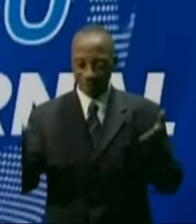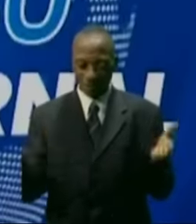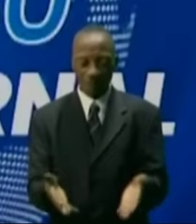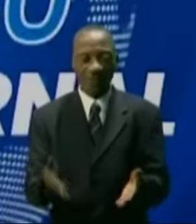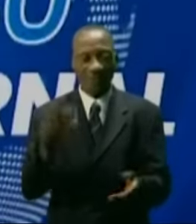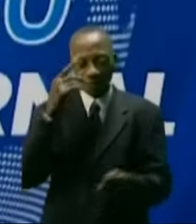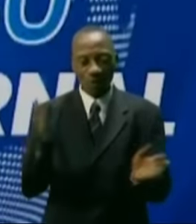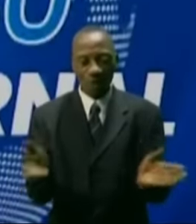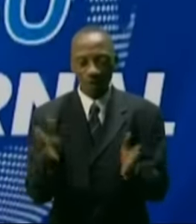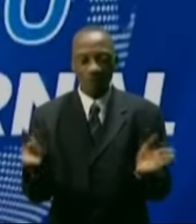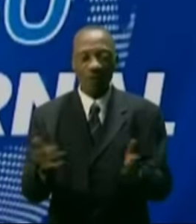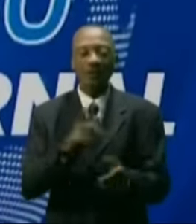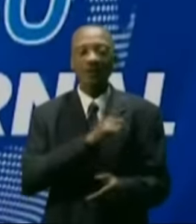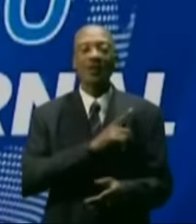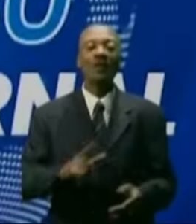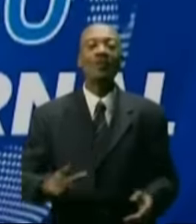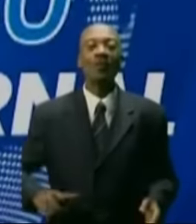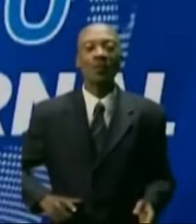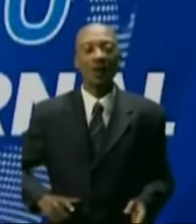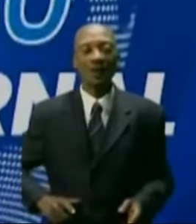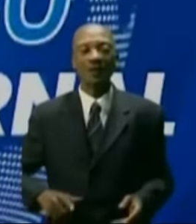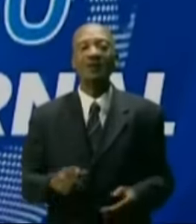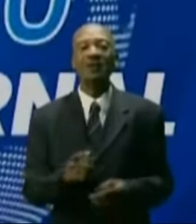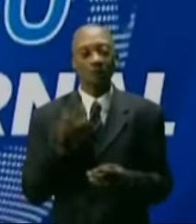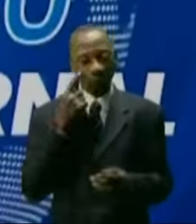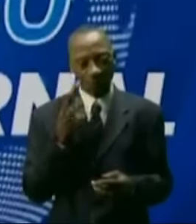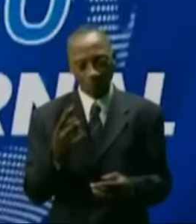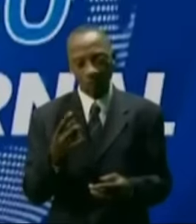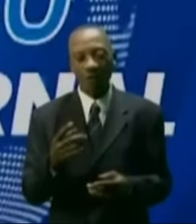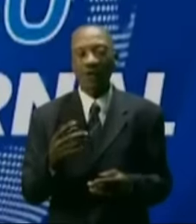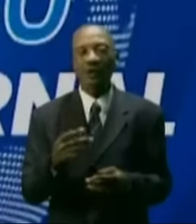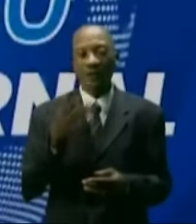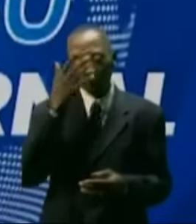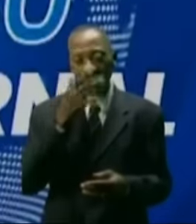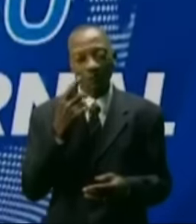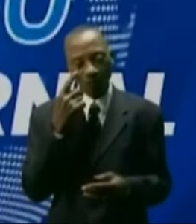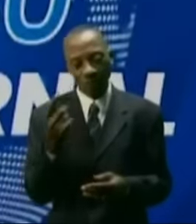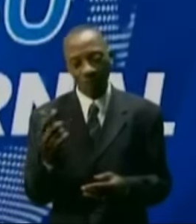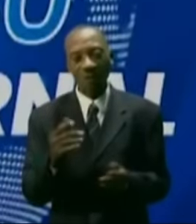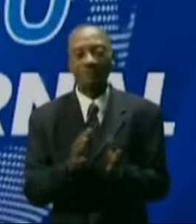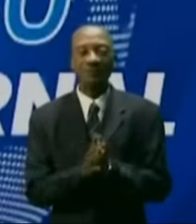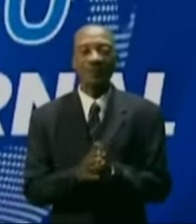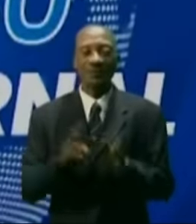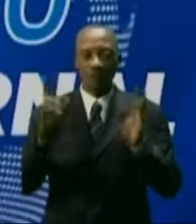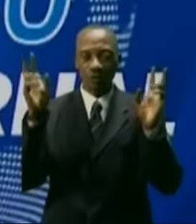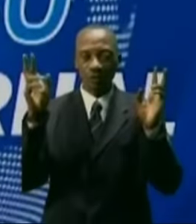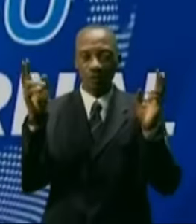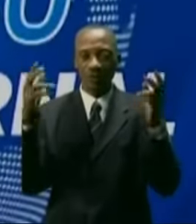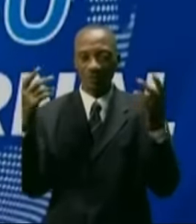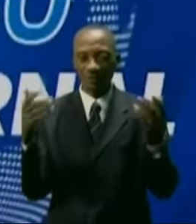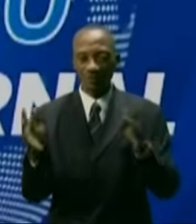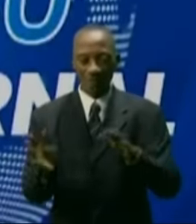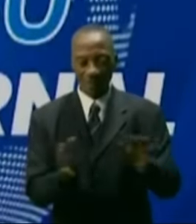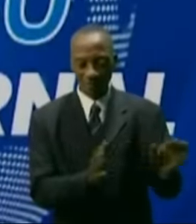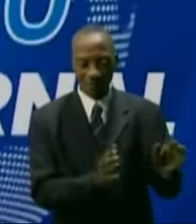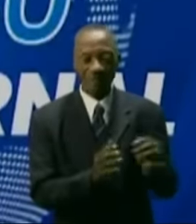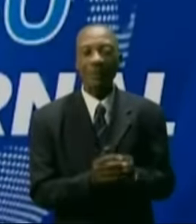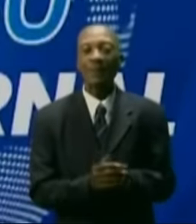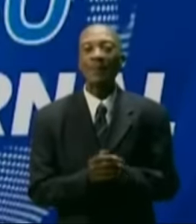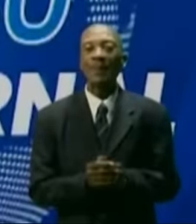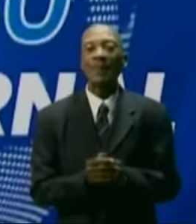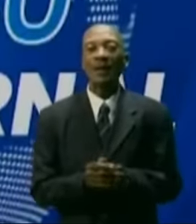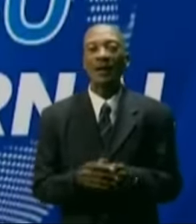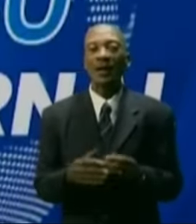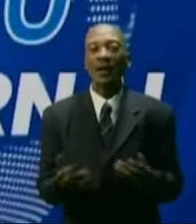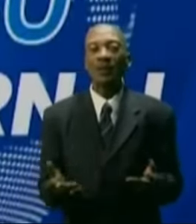On en parle dès le début de ces journaux. Voilà tout pour le titre. Encore une fois, ravi de vous retrouver pour cette édition de 13h30